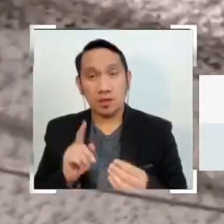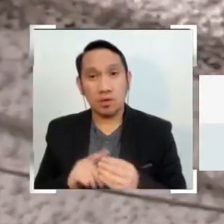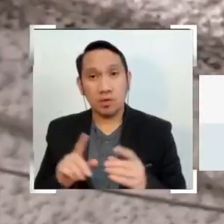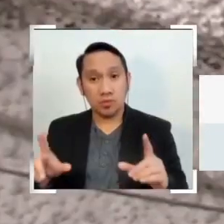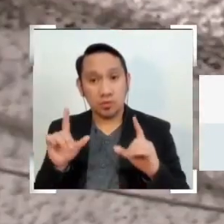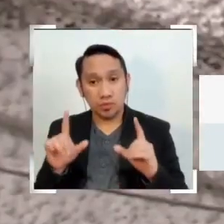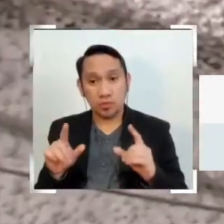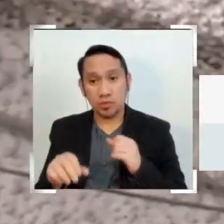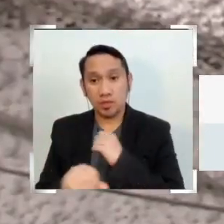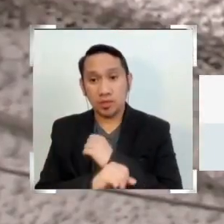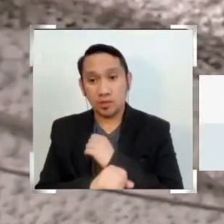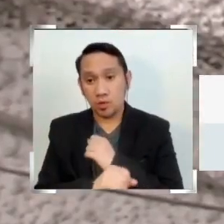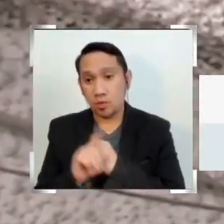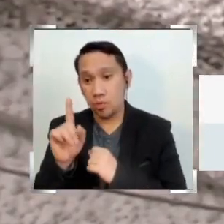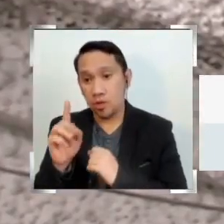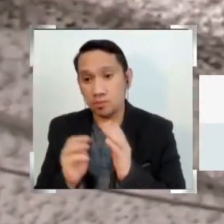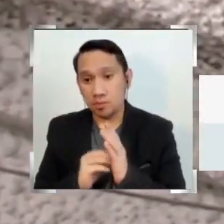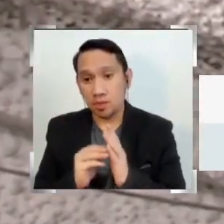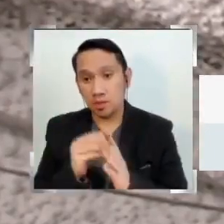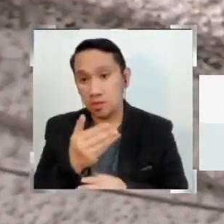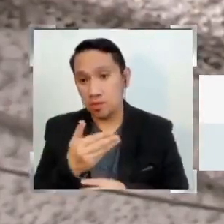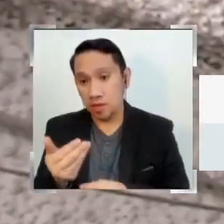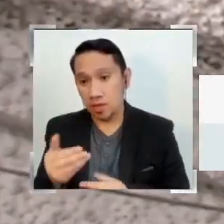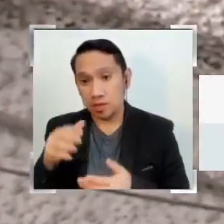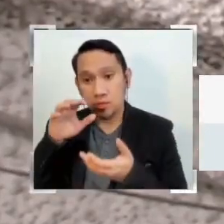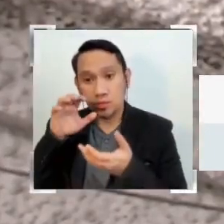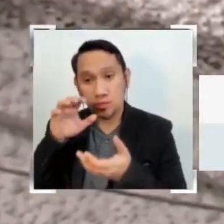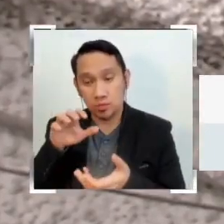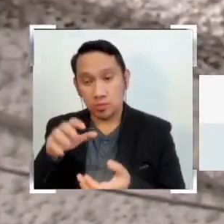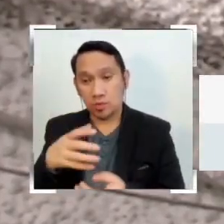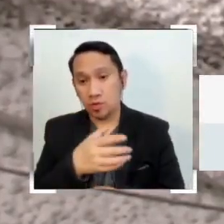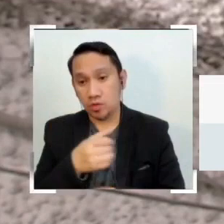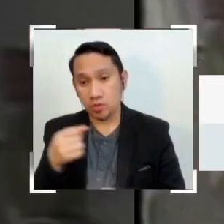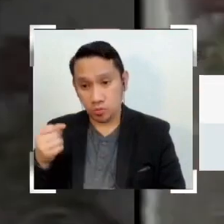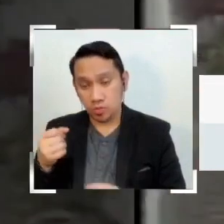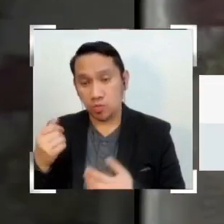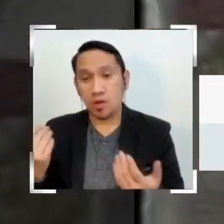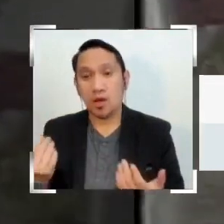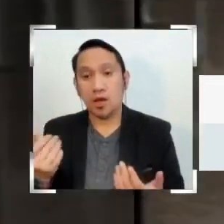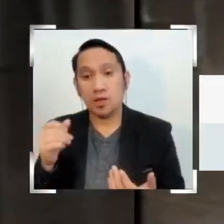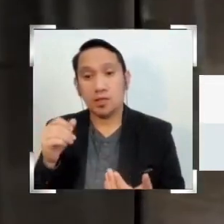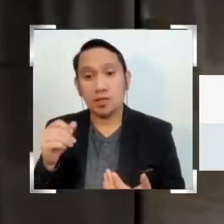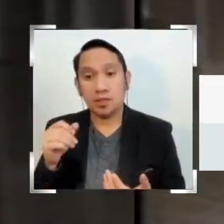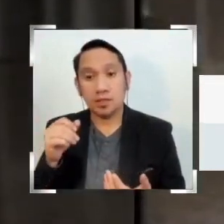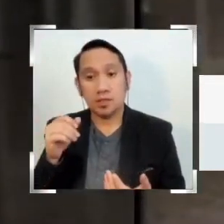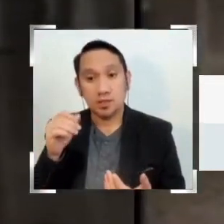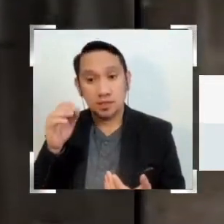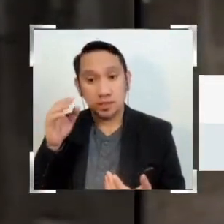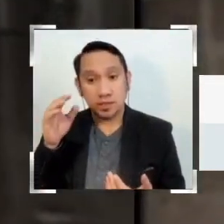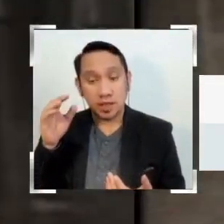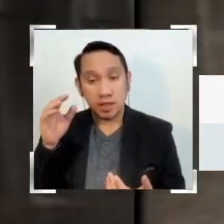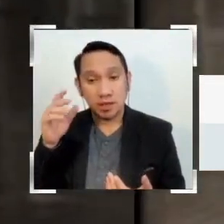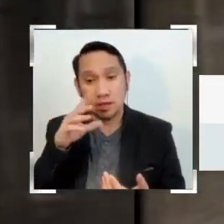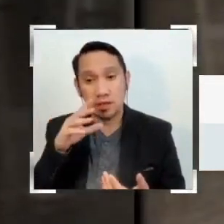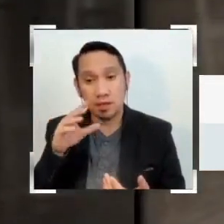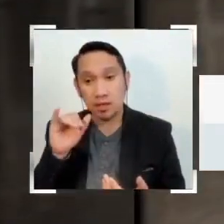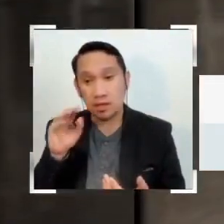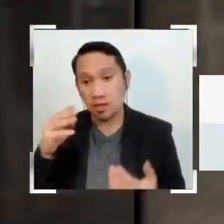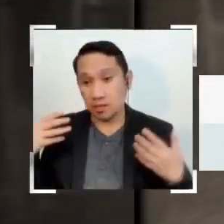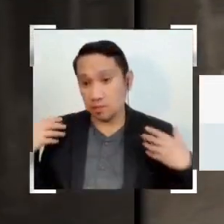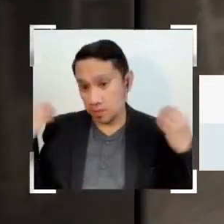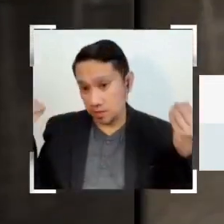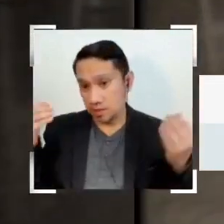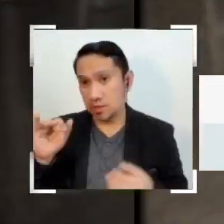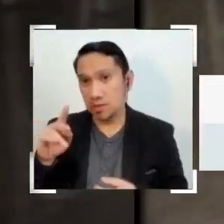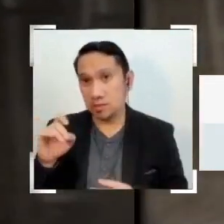lagpas 1 bilyong pisong ari-arian at yaman na kinuharaw ni na Ferdinand Sr. at may bahay na si Imelda sa National Treasury, Central Bank